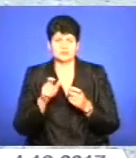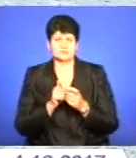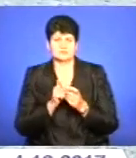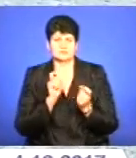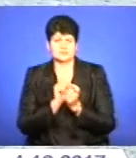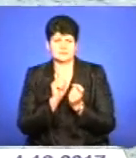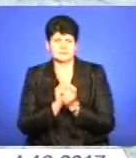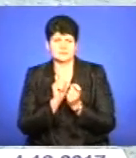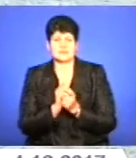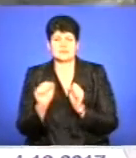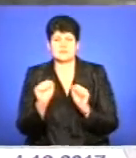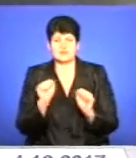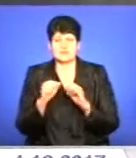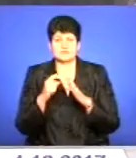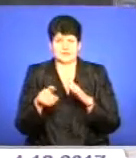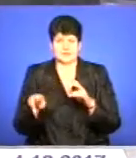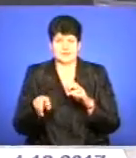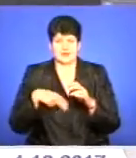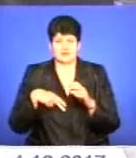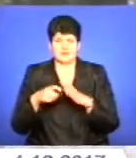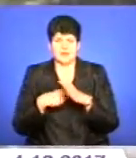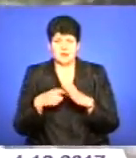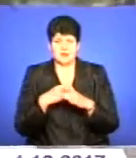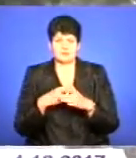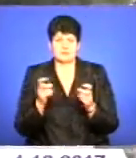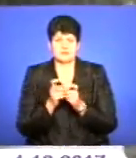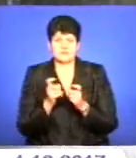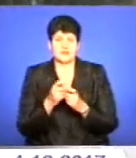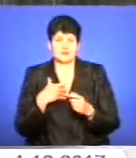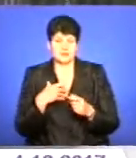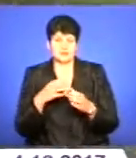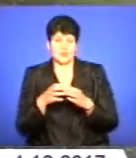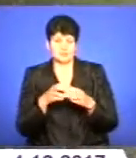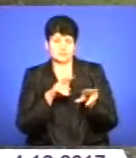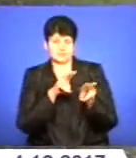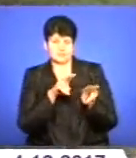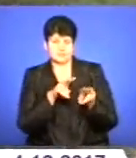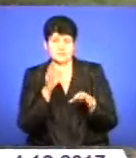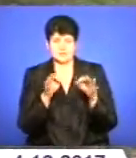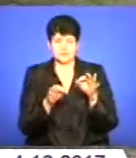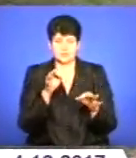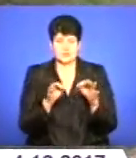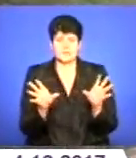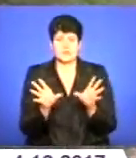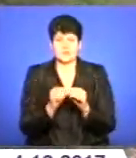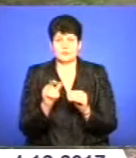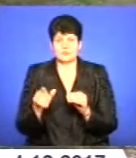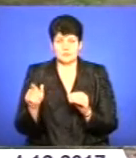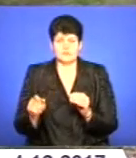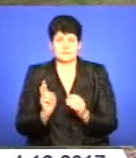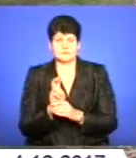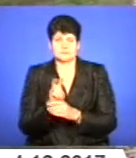мешканців із керівництвом кар'єру тривала майже рік. Наша знімальна група стежила за судовим процесом і разом із селянами оббивали